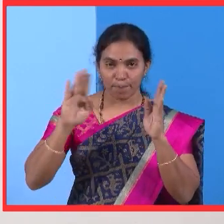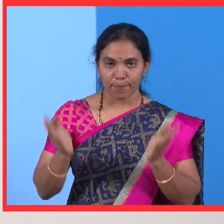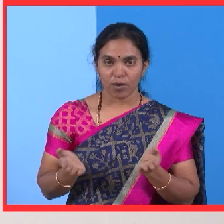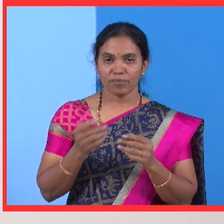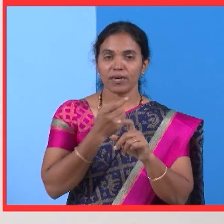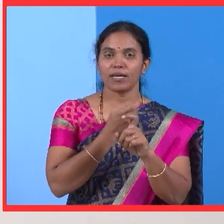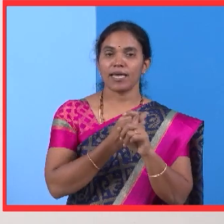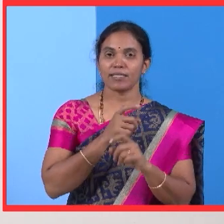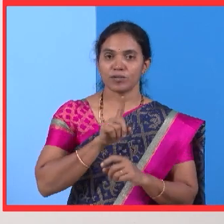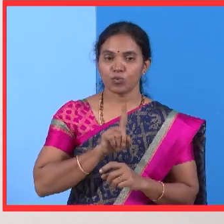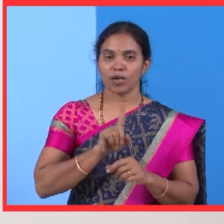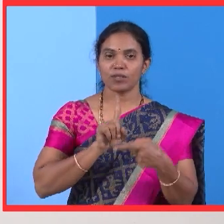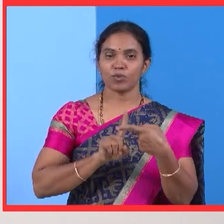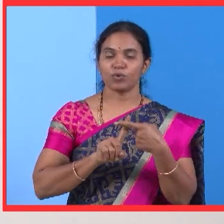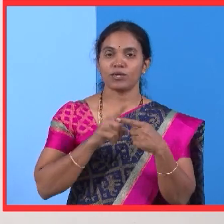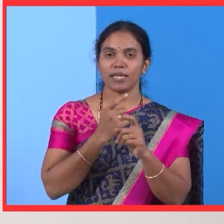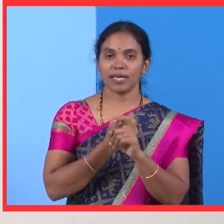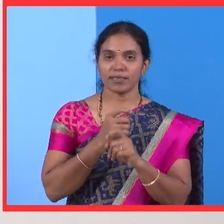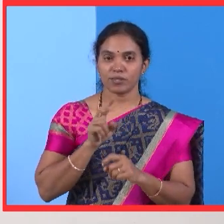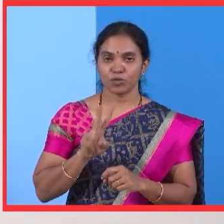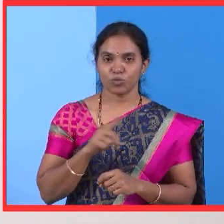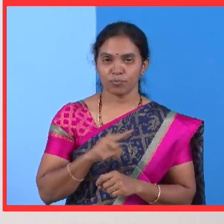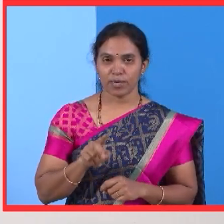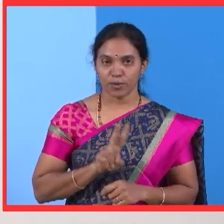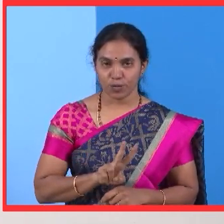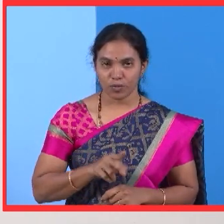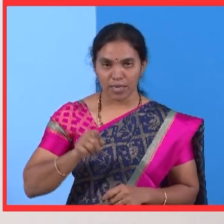கொடுப்பாங்க ஒய் ஒன் ப்ளஸ் ஒய் டூ பை டூ